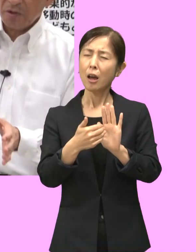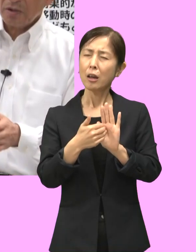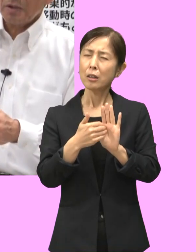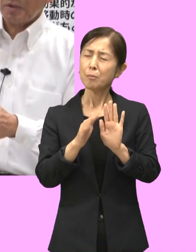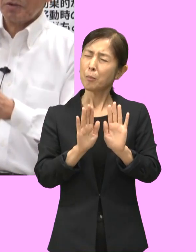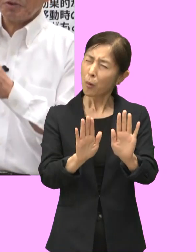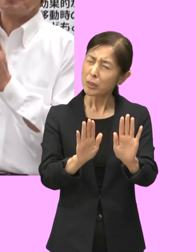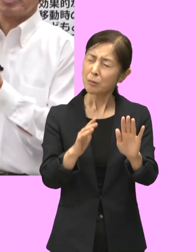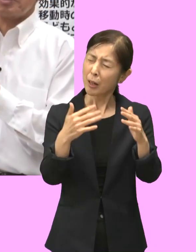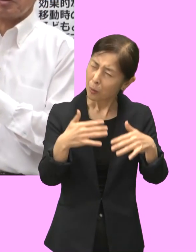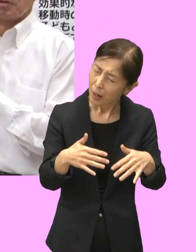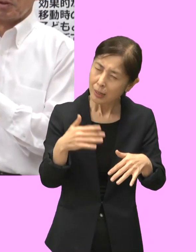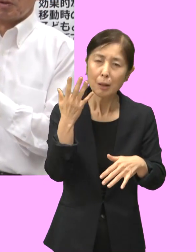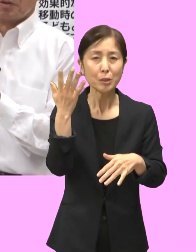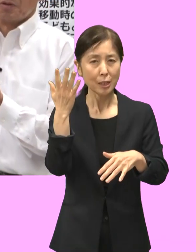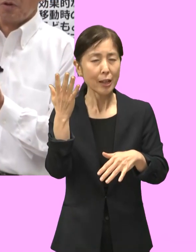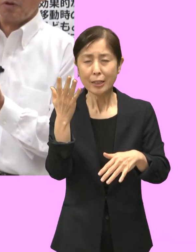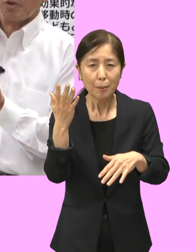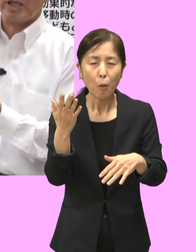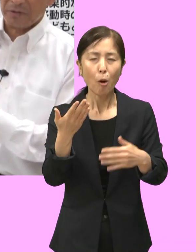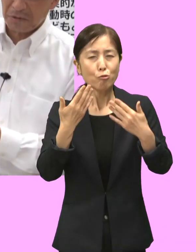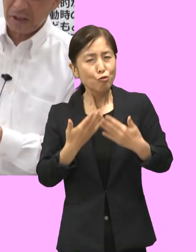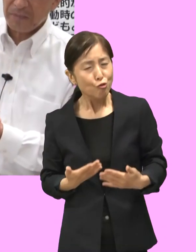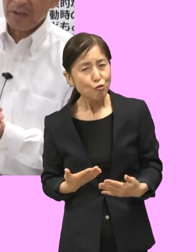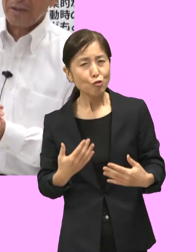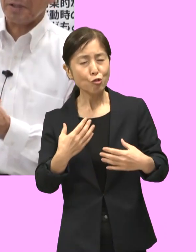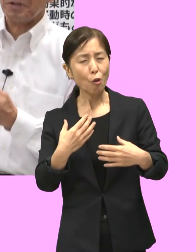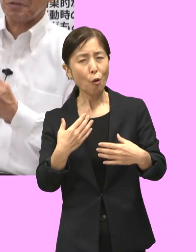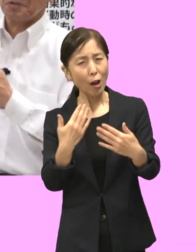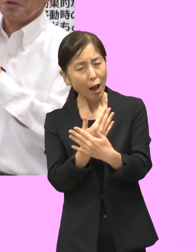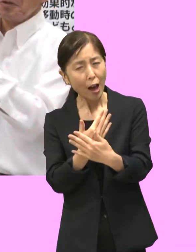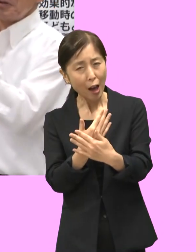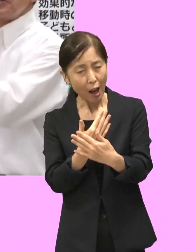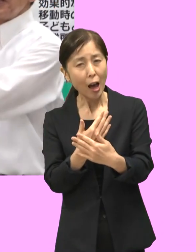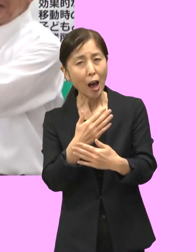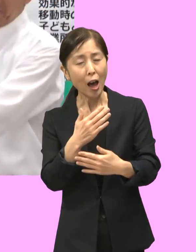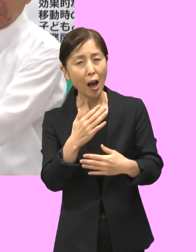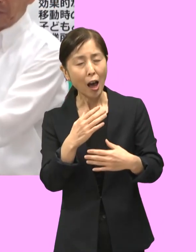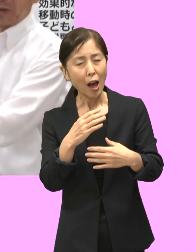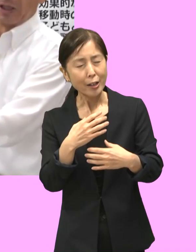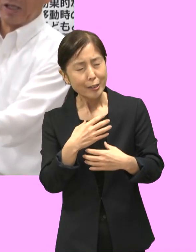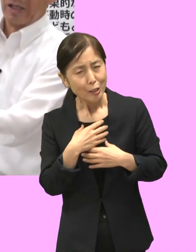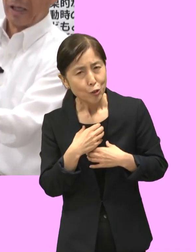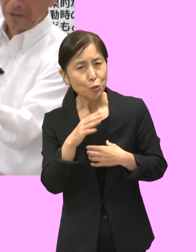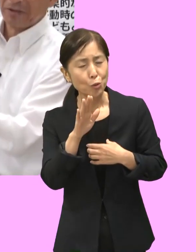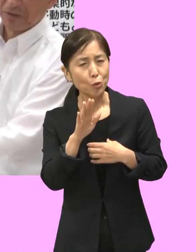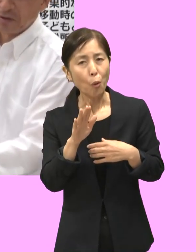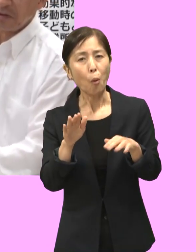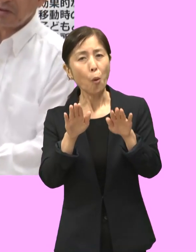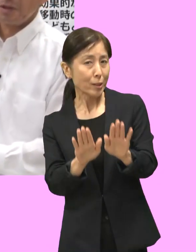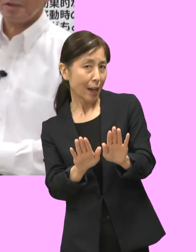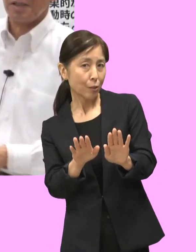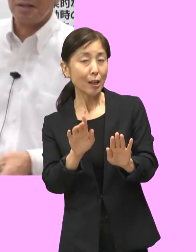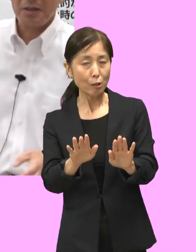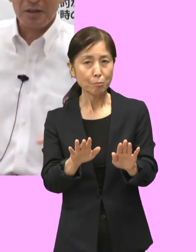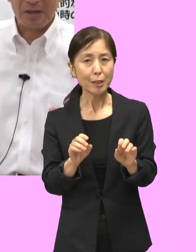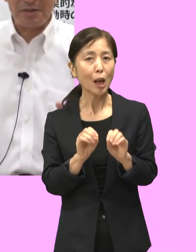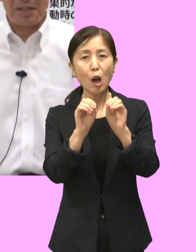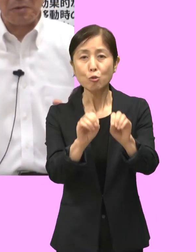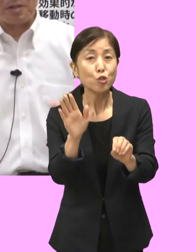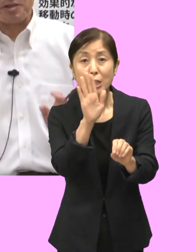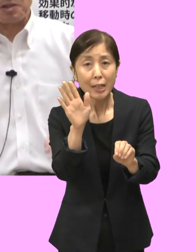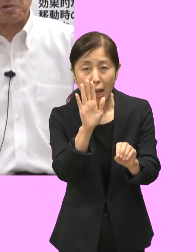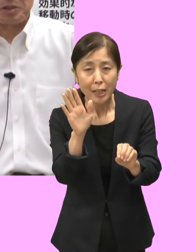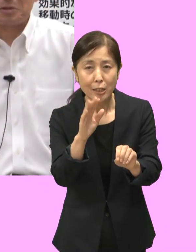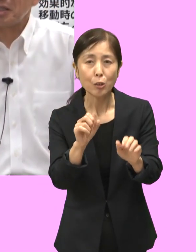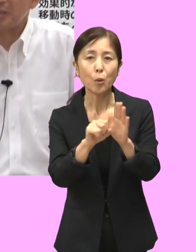けれども、まず重症化リスクを抑えるとか、あるいはうつさないという効果があるわけですよ。ですから、現